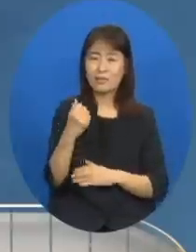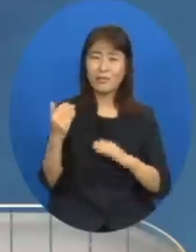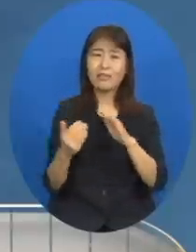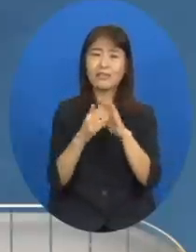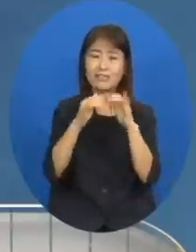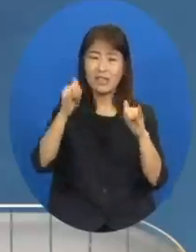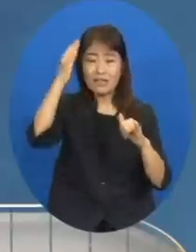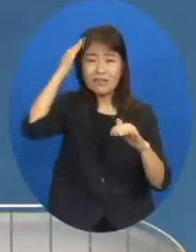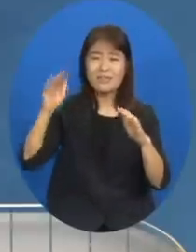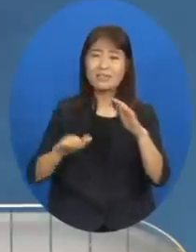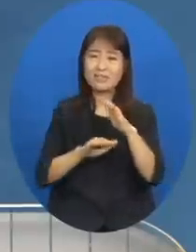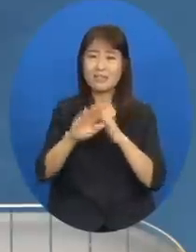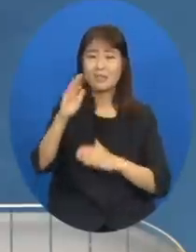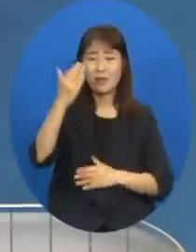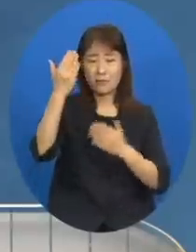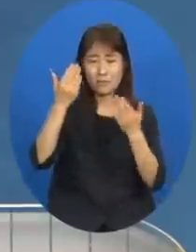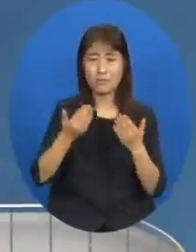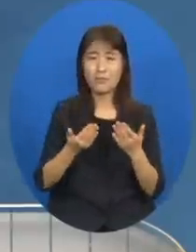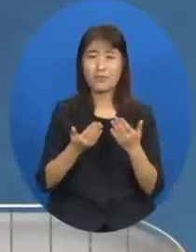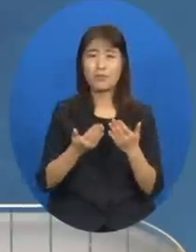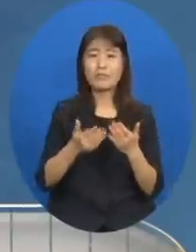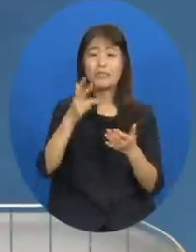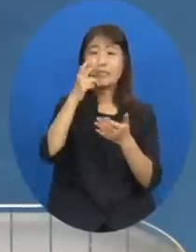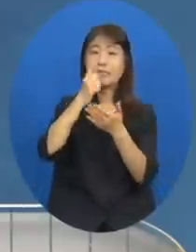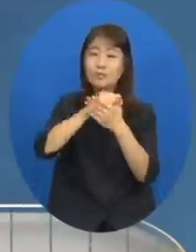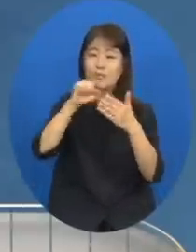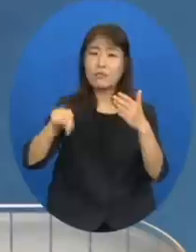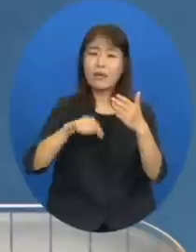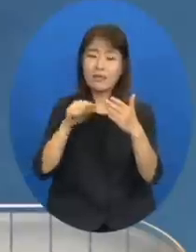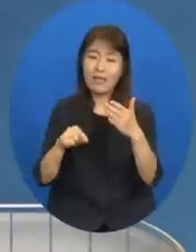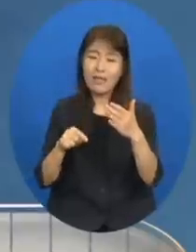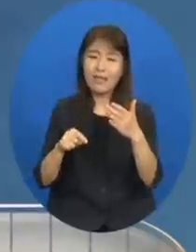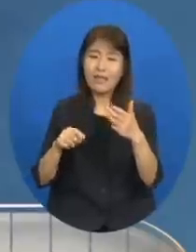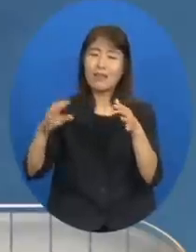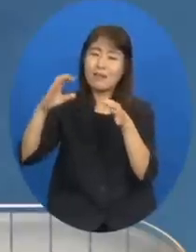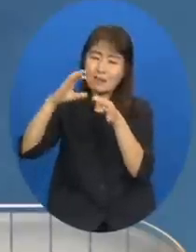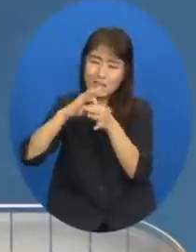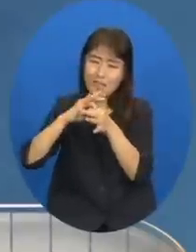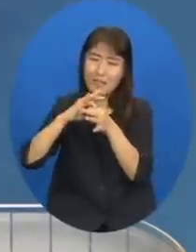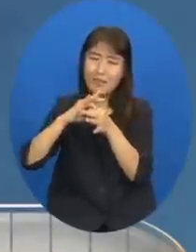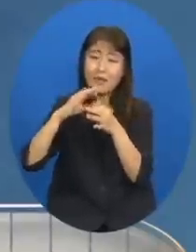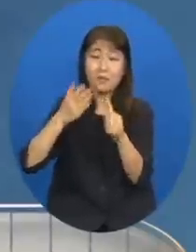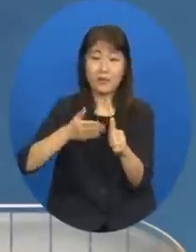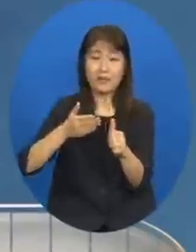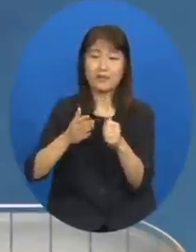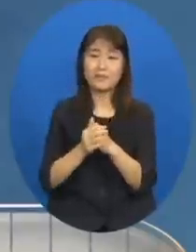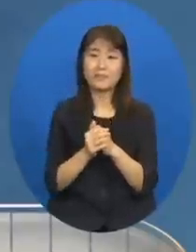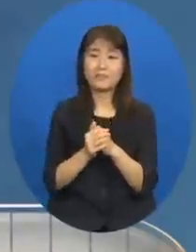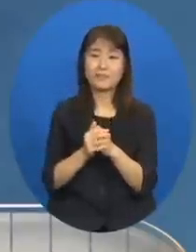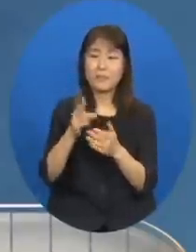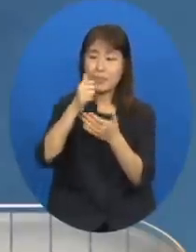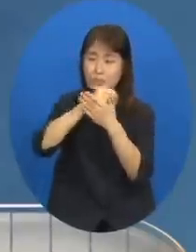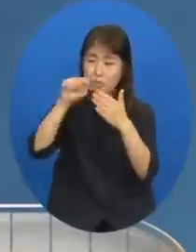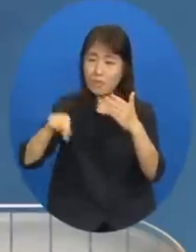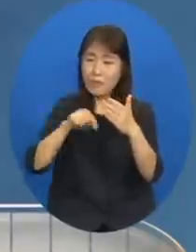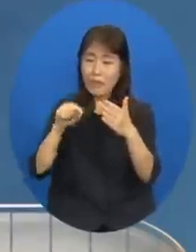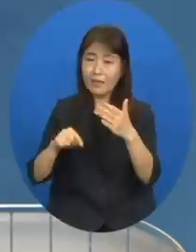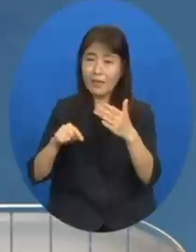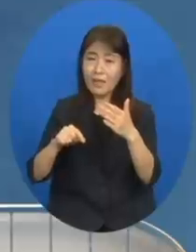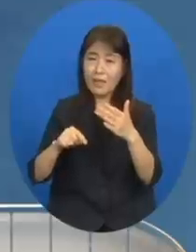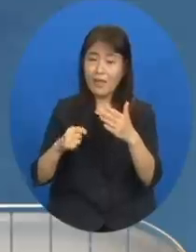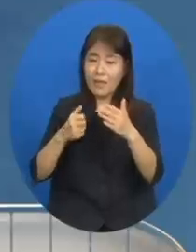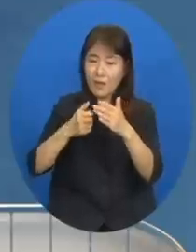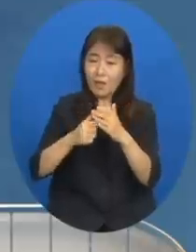주십니다 그래서 주님 안에 거하시라고 하는 거예요 그리고 계속 주님 안에 거하는 삶을 살고